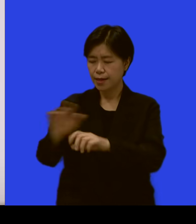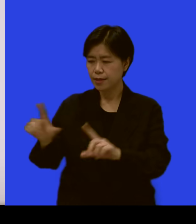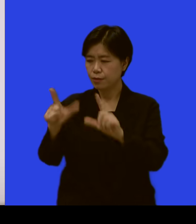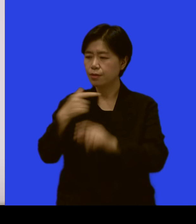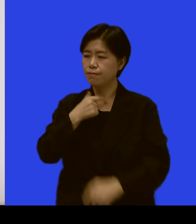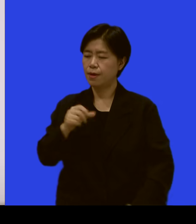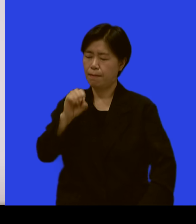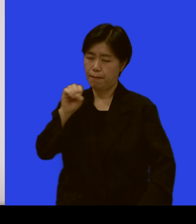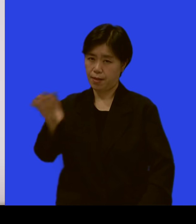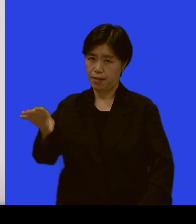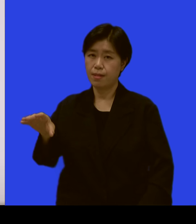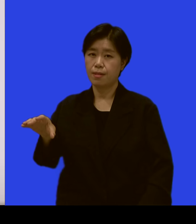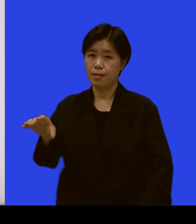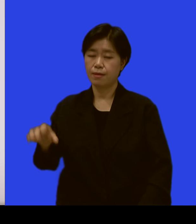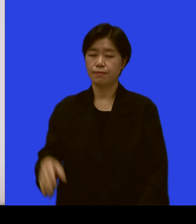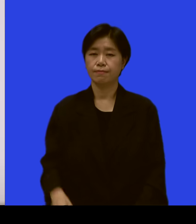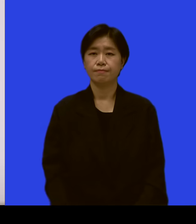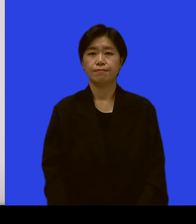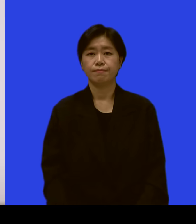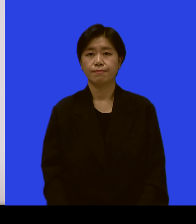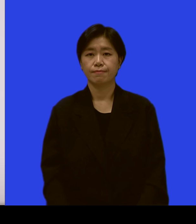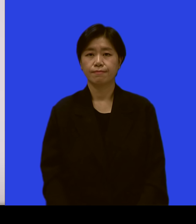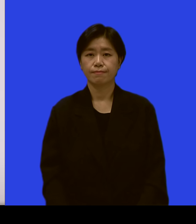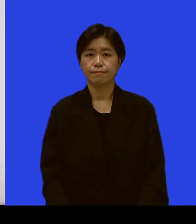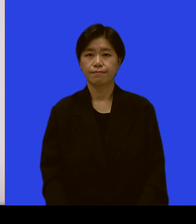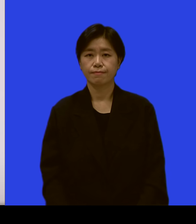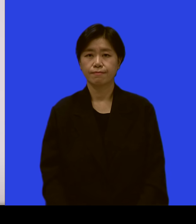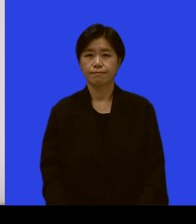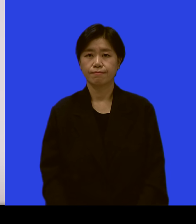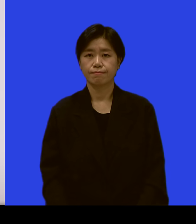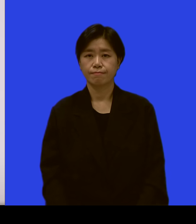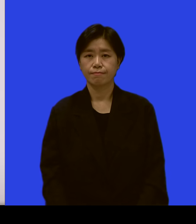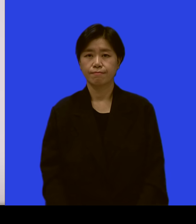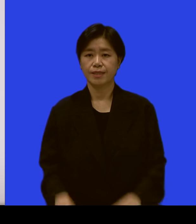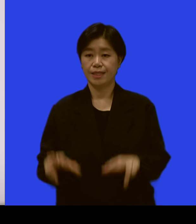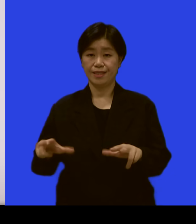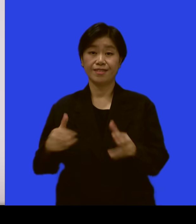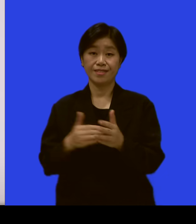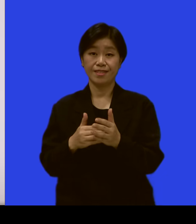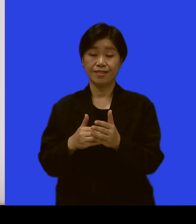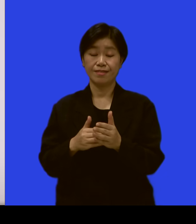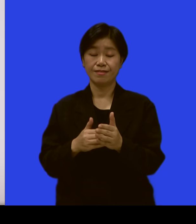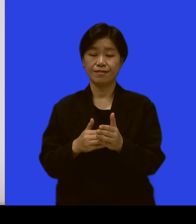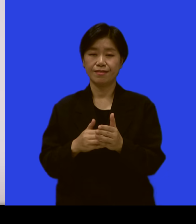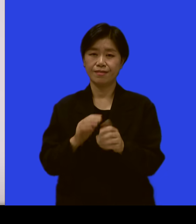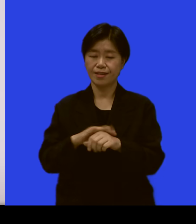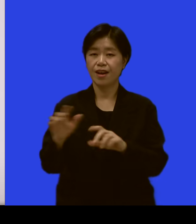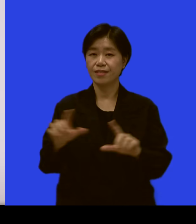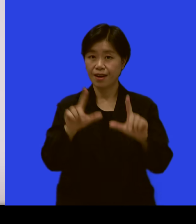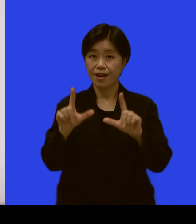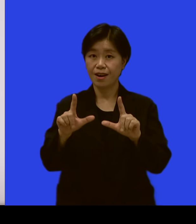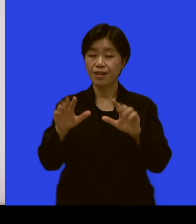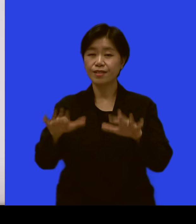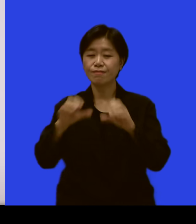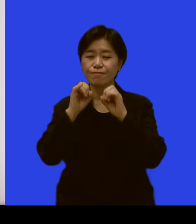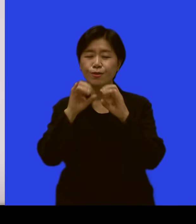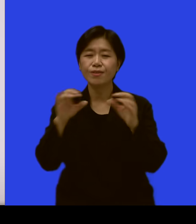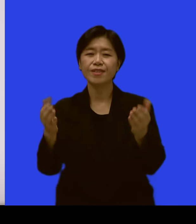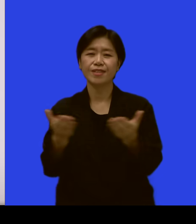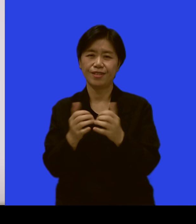열심히 해보겠습니다. 이렇게 말씀을 드렸죠. 그리고 지금 이렇게 또 신학대학교도 가고 해서 사역을